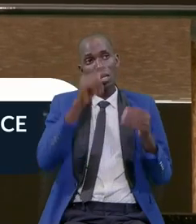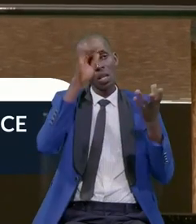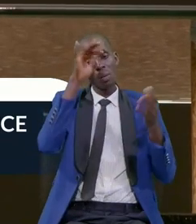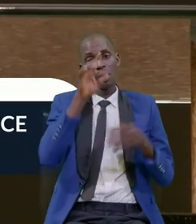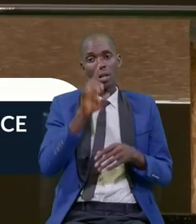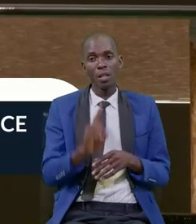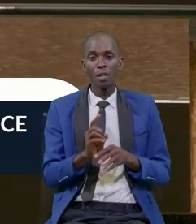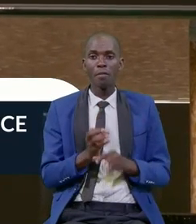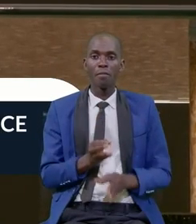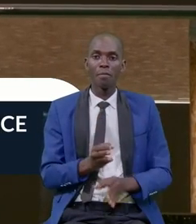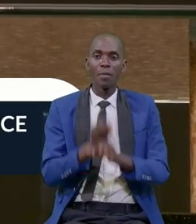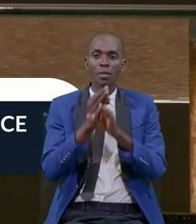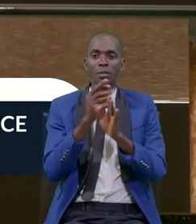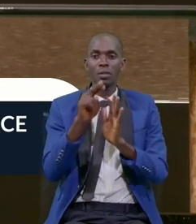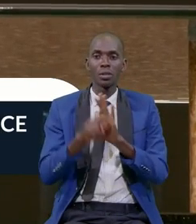c'est la fidélité